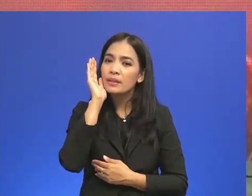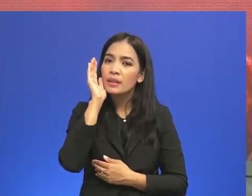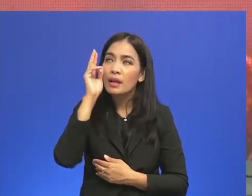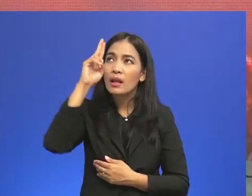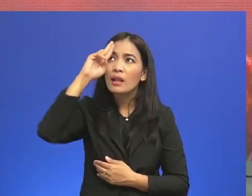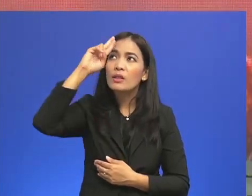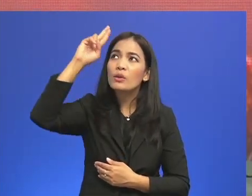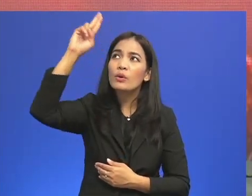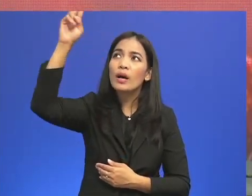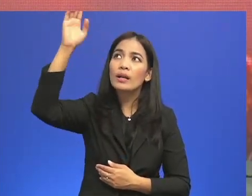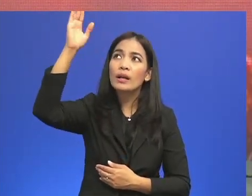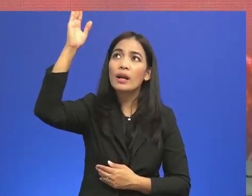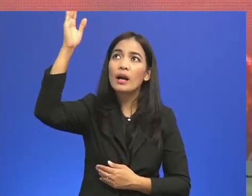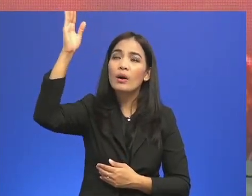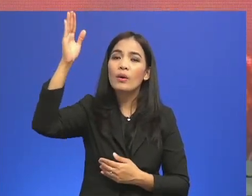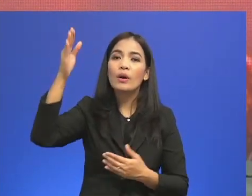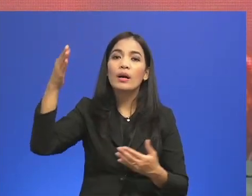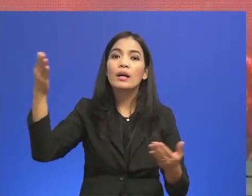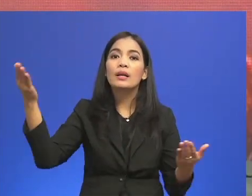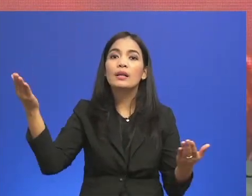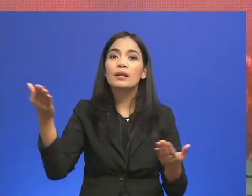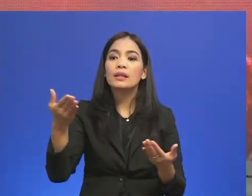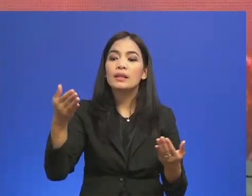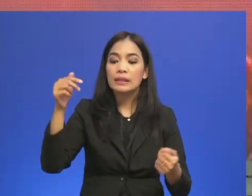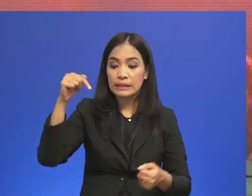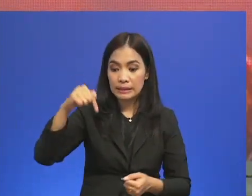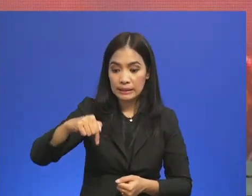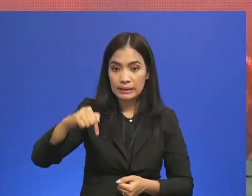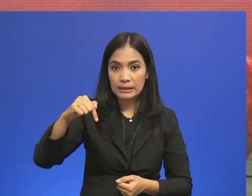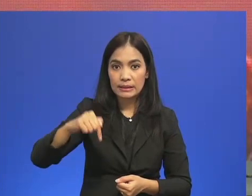Tuhan Engkau ada di sini.